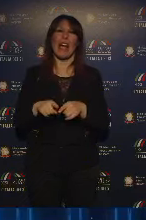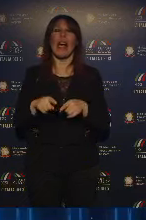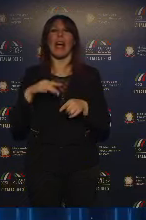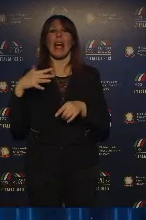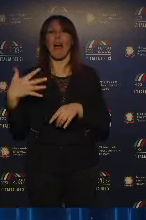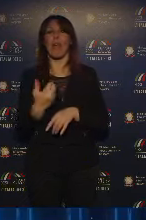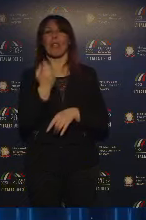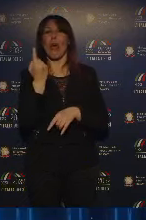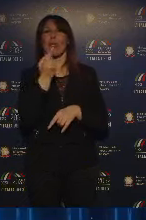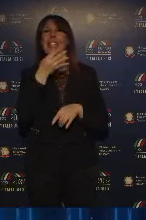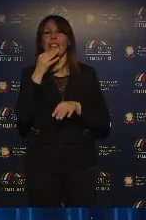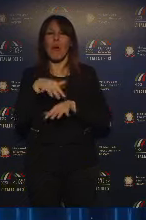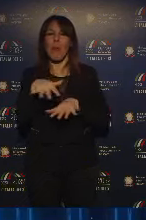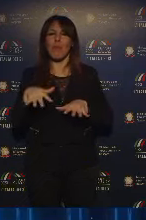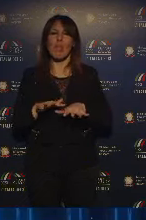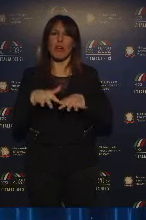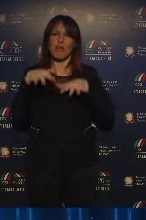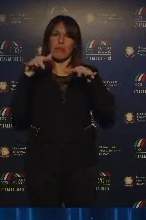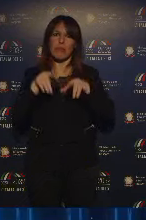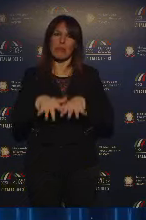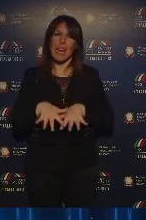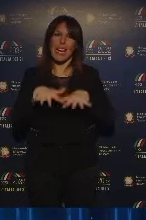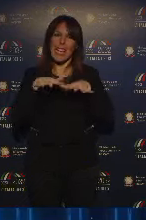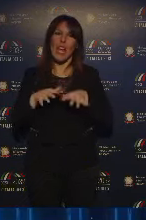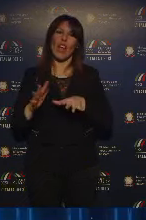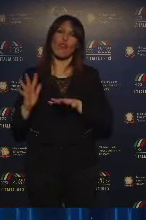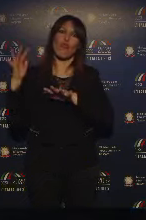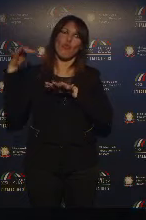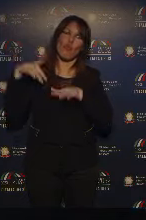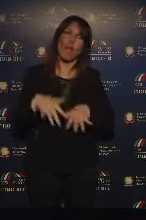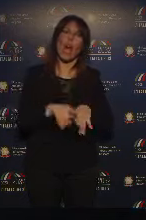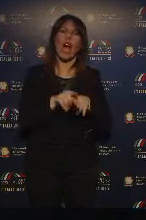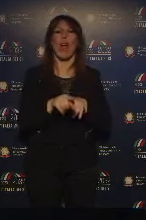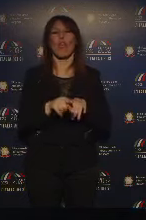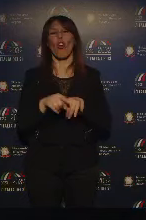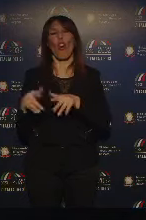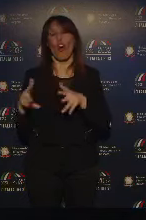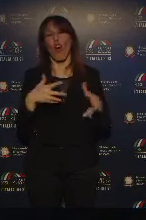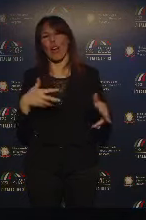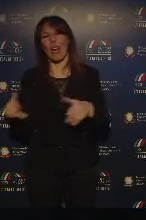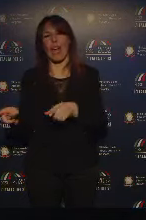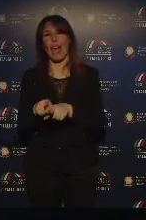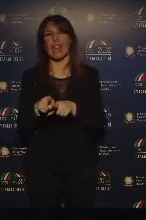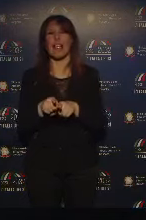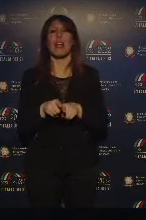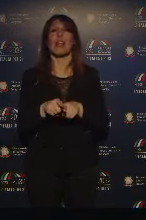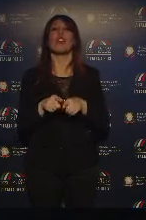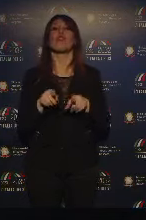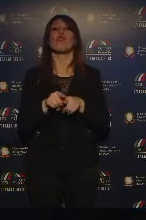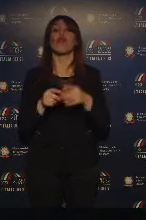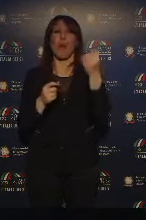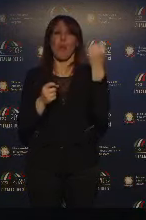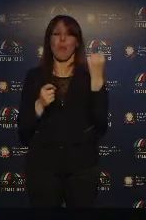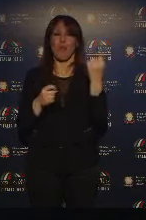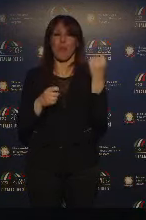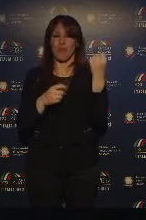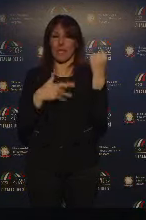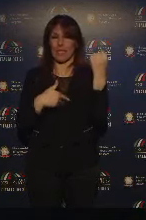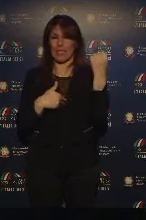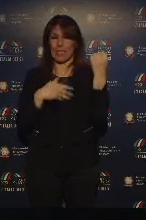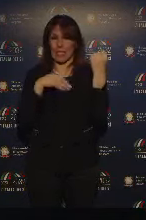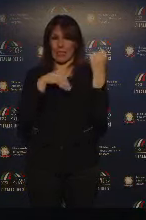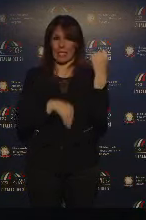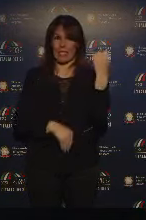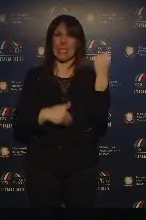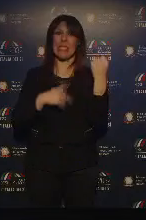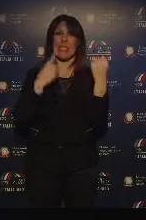delle maree i Tsunami le correnti un pilastro in ia è un pilastro in Calabria poi la gente deve stare tranquilla perché il